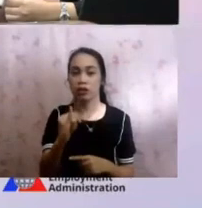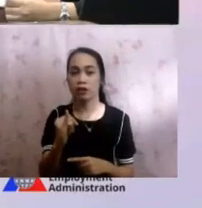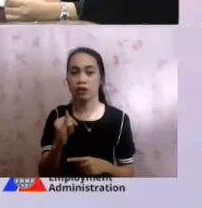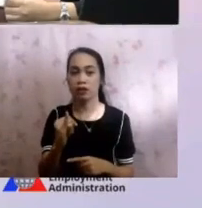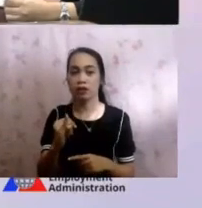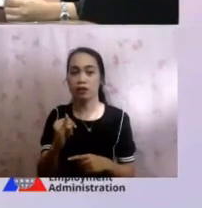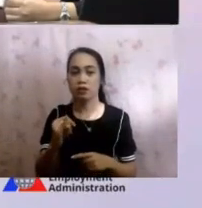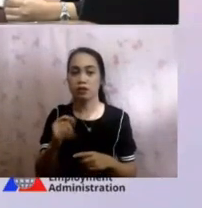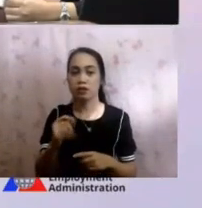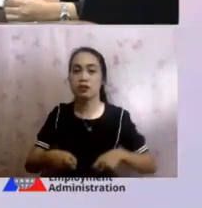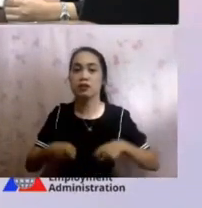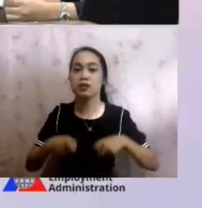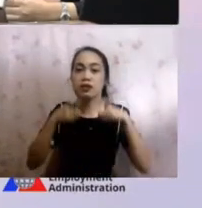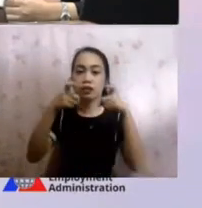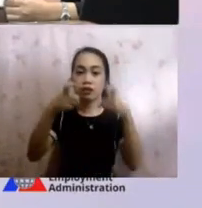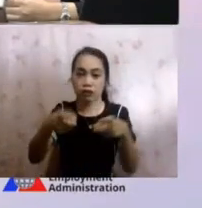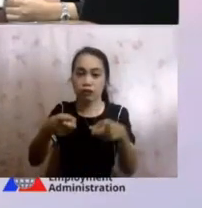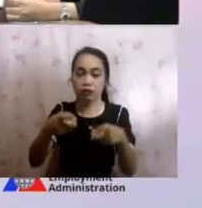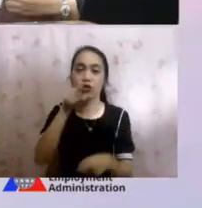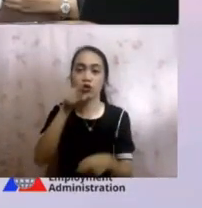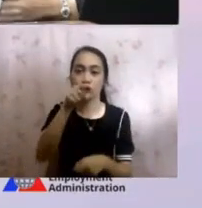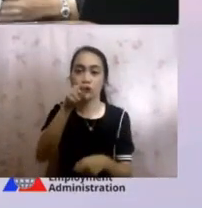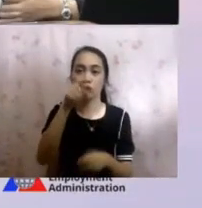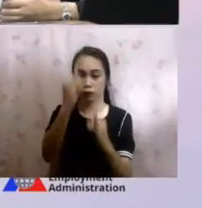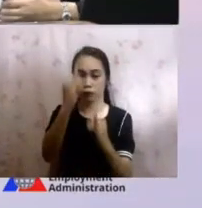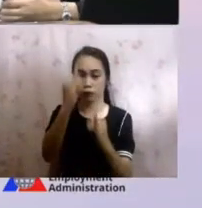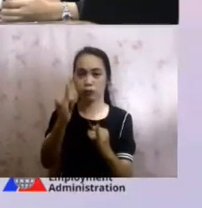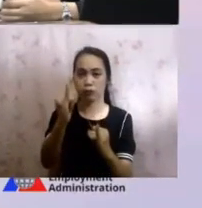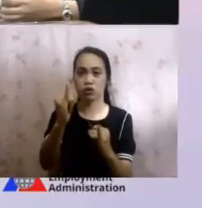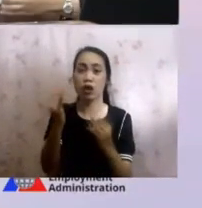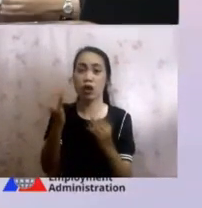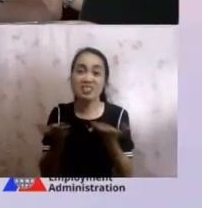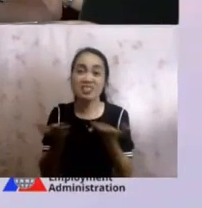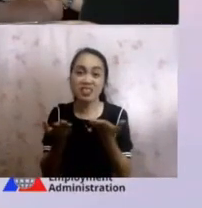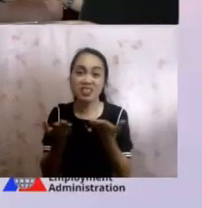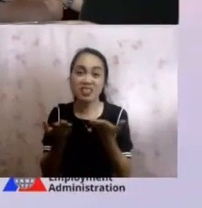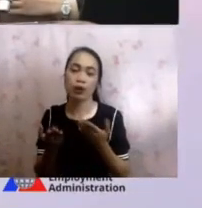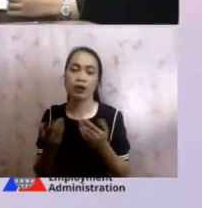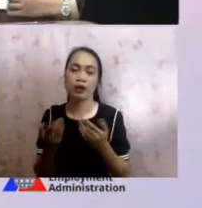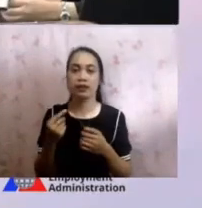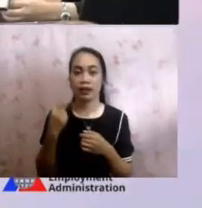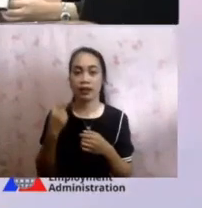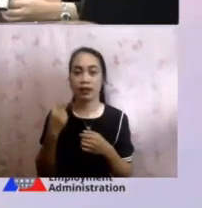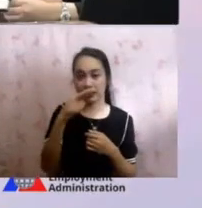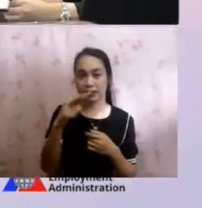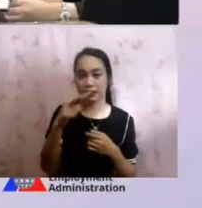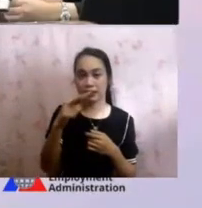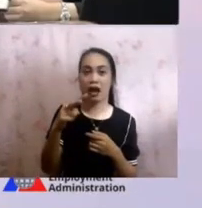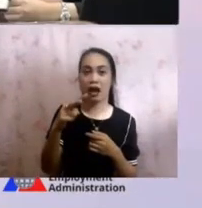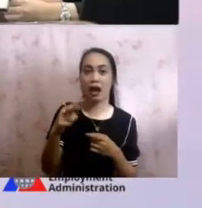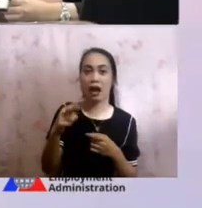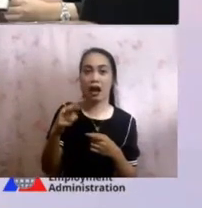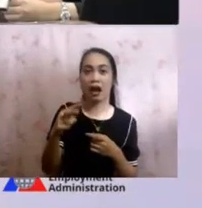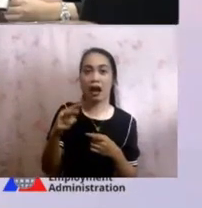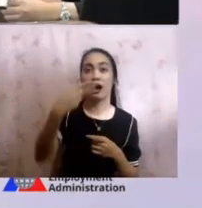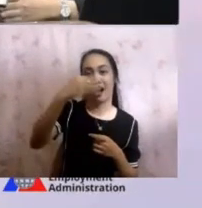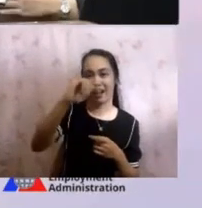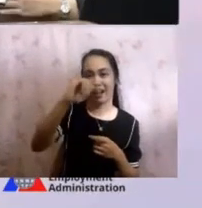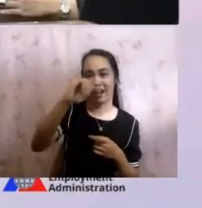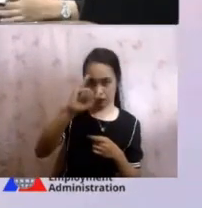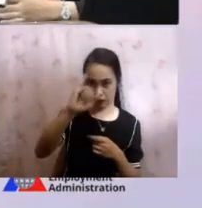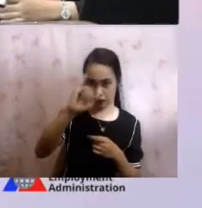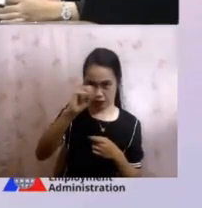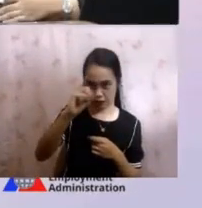din mo i-state o asa ka nakakita sa hiring. It's very important, guys, nga imong ibutang sa imong cover letter o asa ka nakahibalo